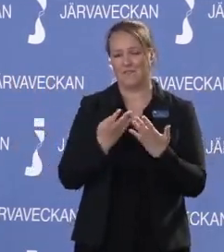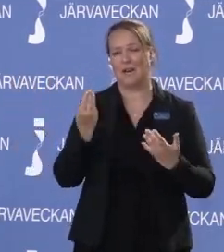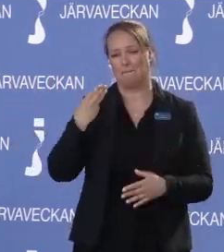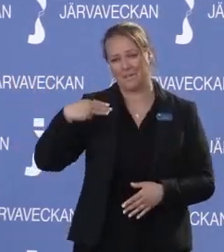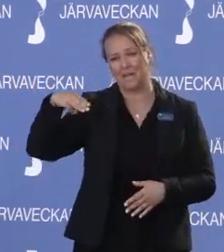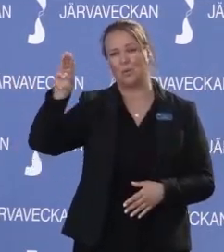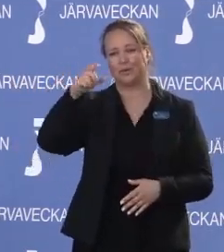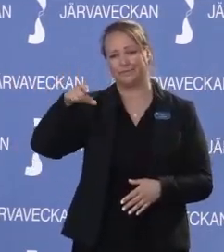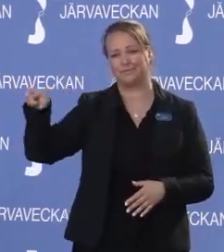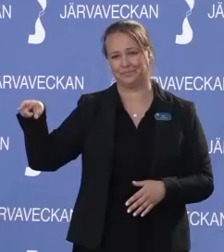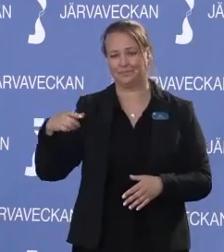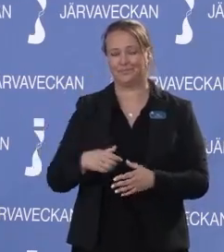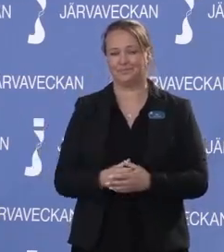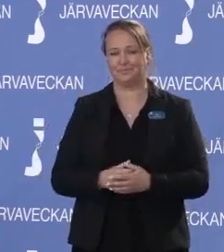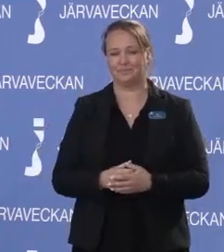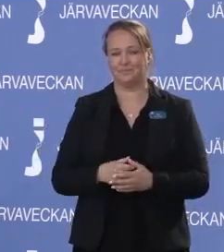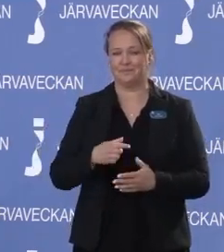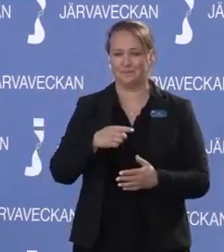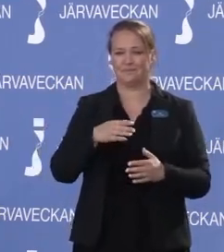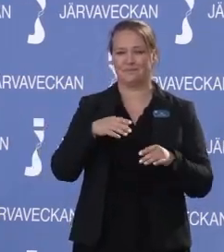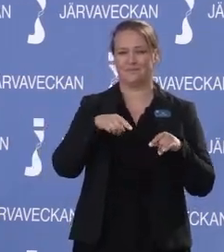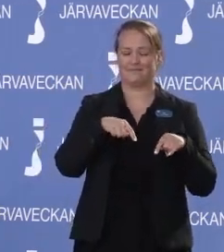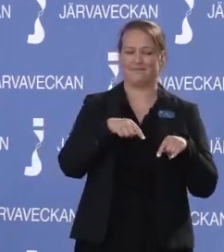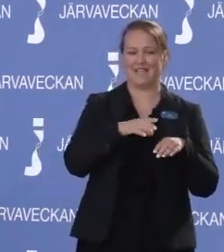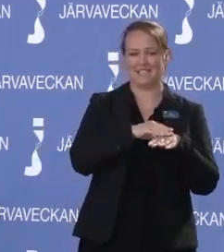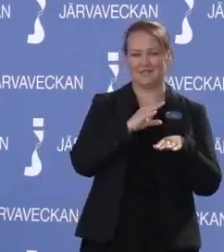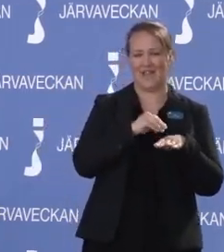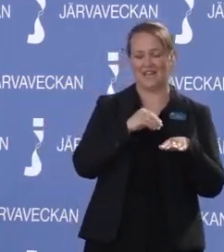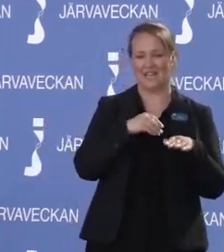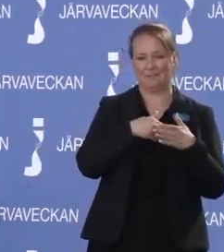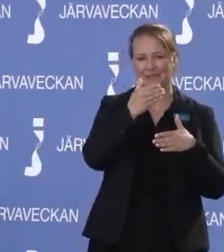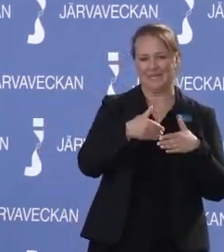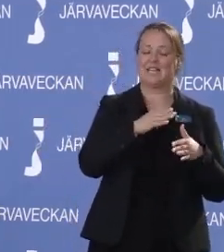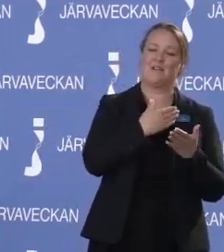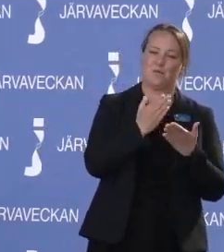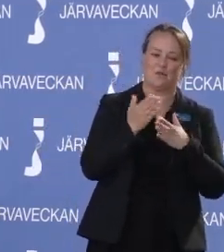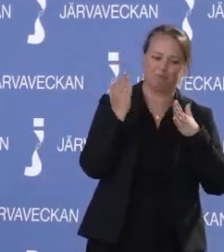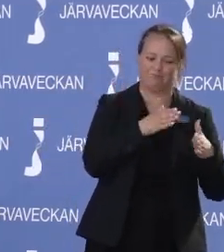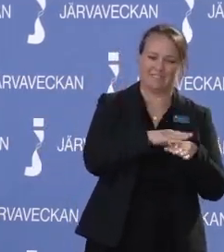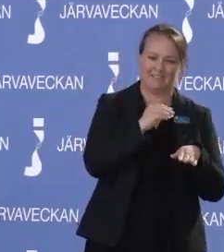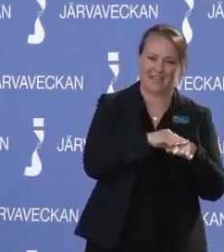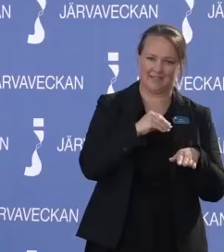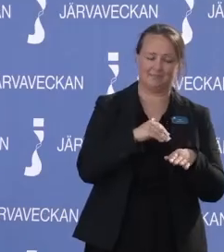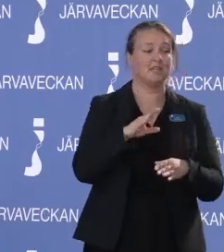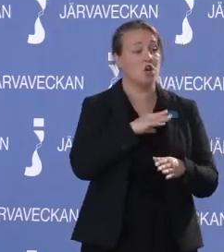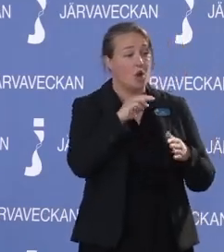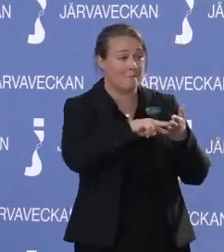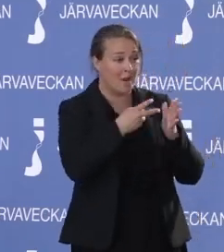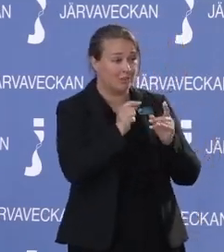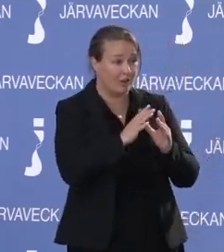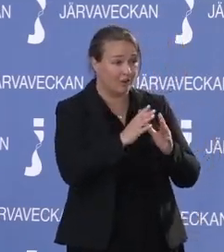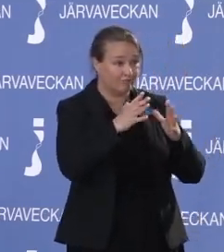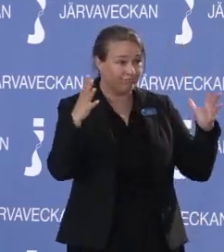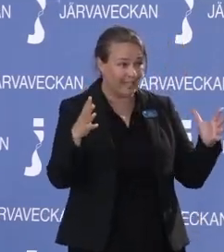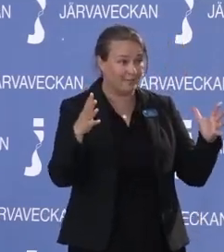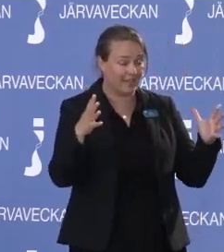Liksom. Vår sajt i Sverige är ju fortfarande väldigt Sverigefokuserad. Så. Har ni planer på expansion? Ja, nej men, det